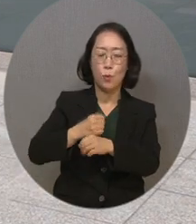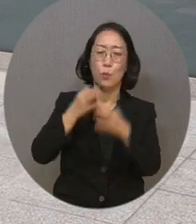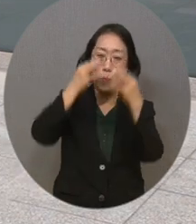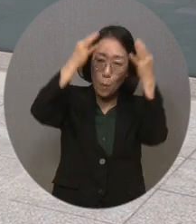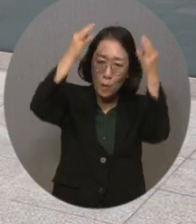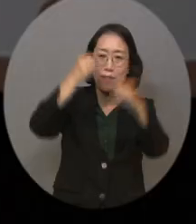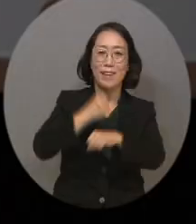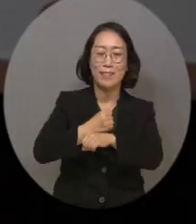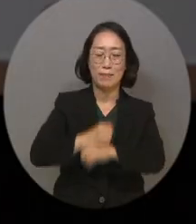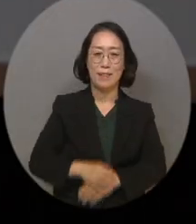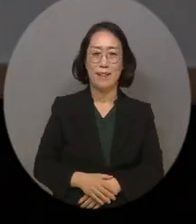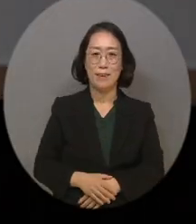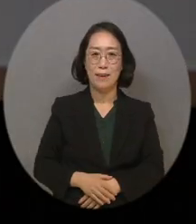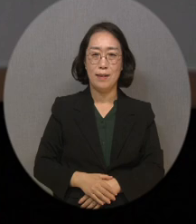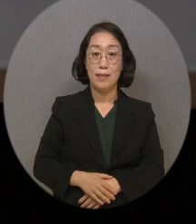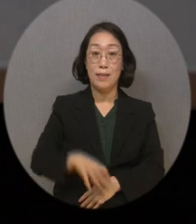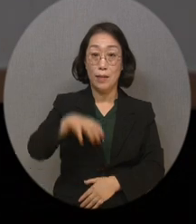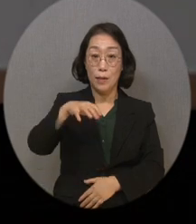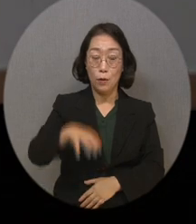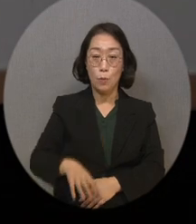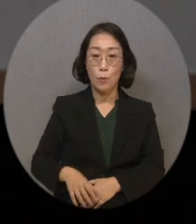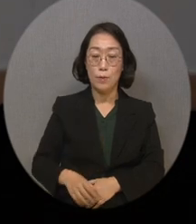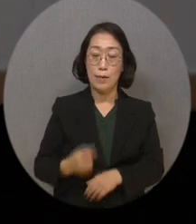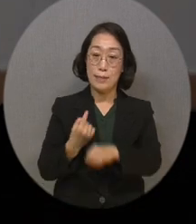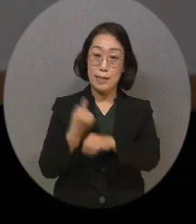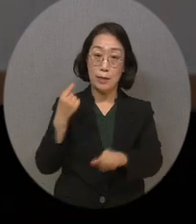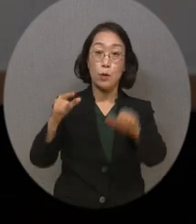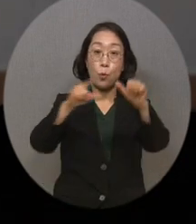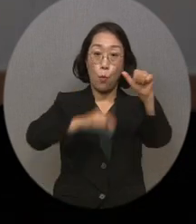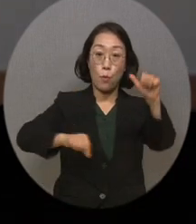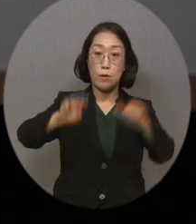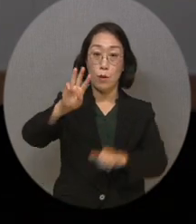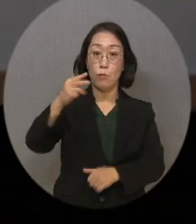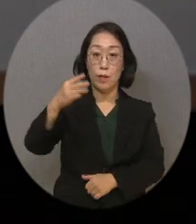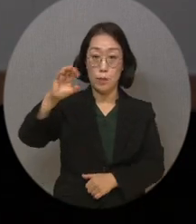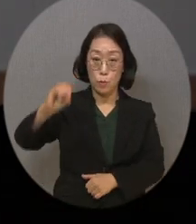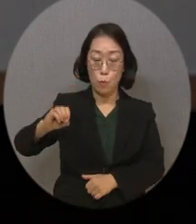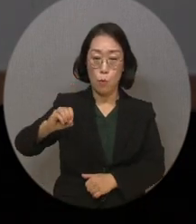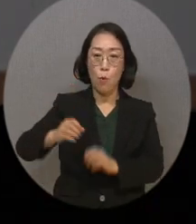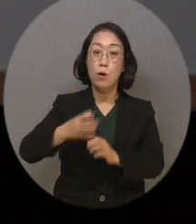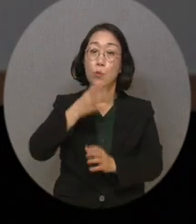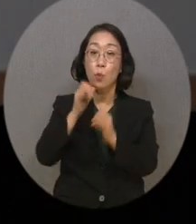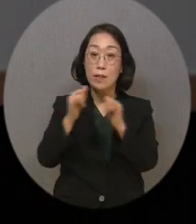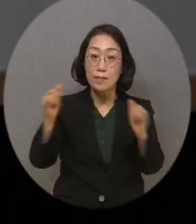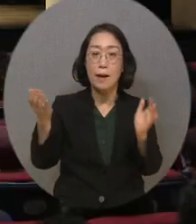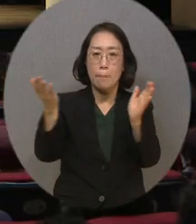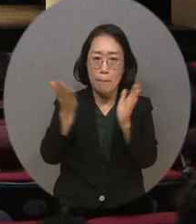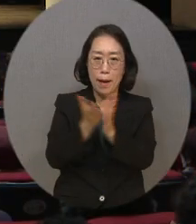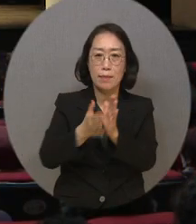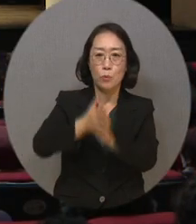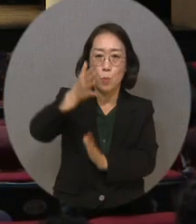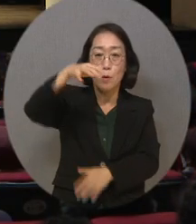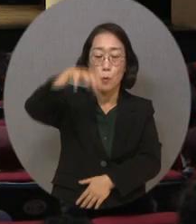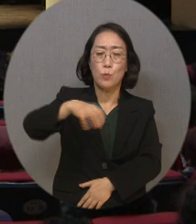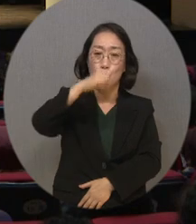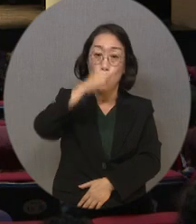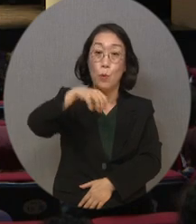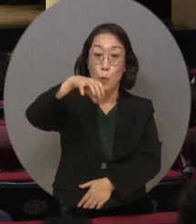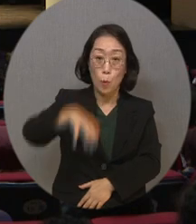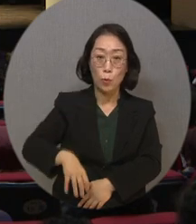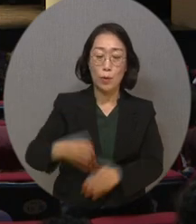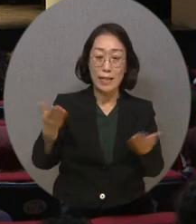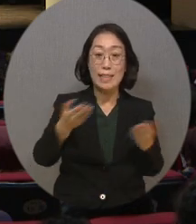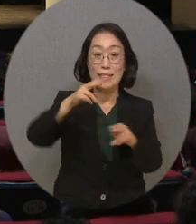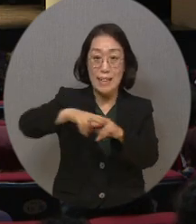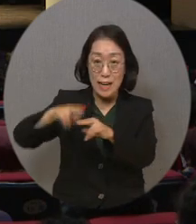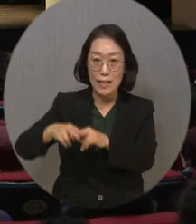노력하겠습니다. 순천시는 지난해 5월 WHO 고령 친화도시 인증을 받았고 노인 일자리,